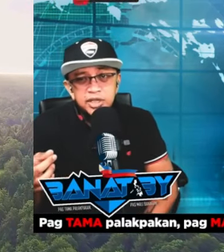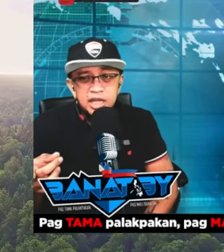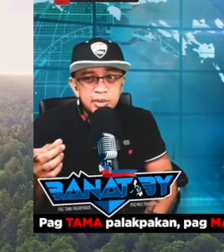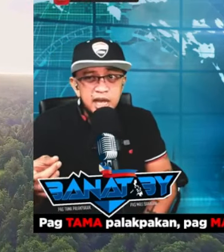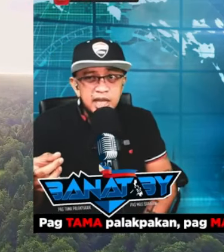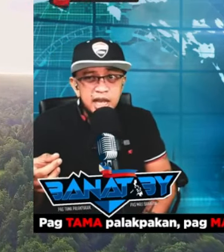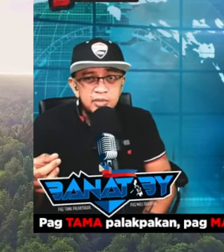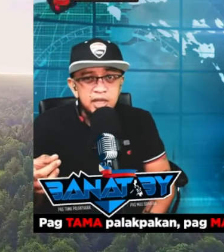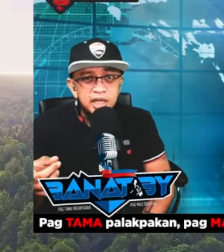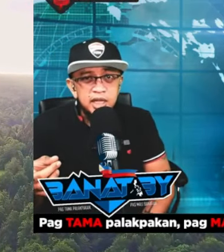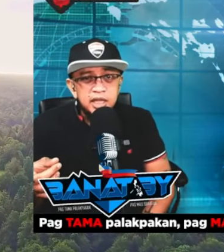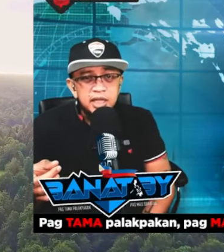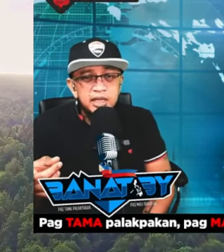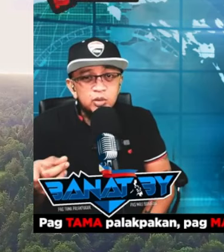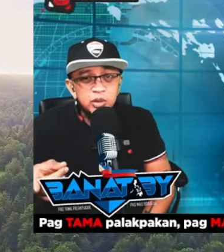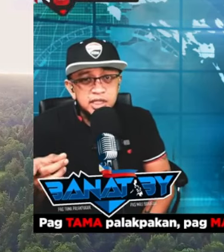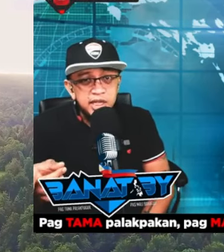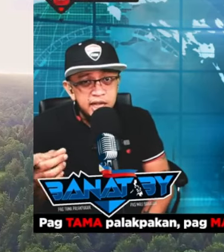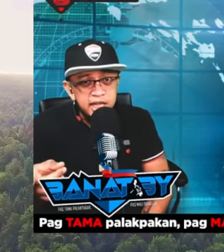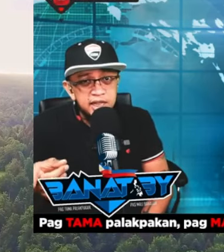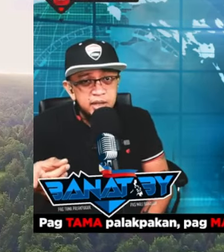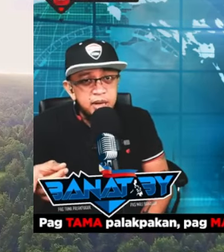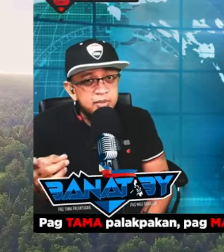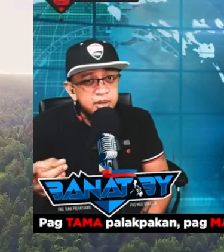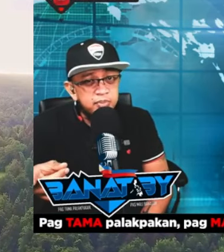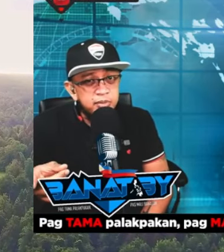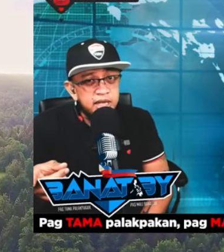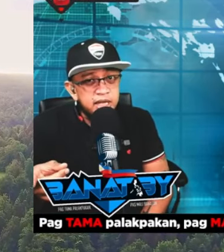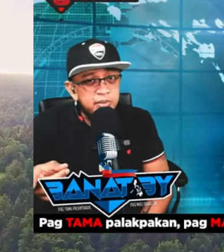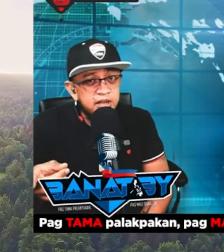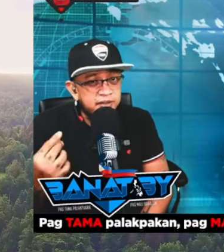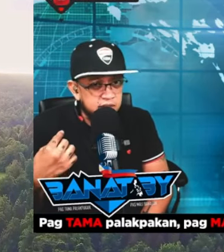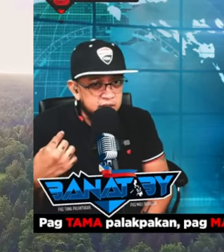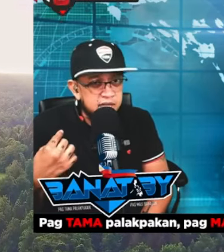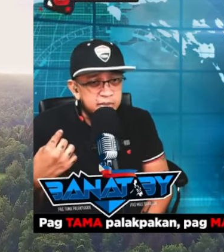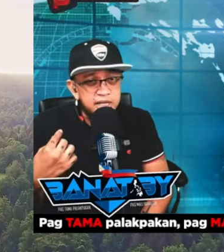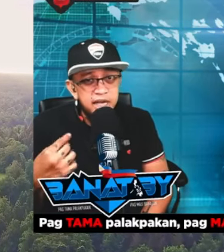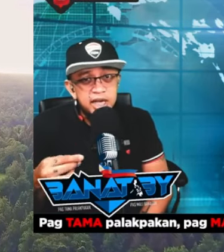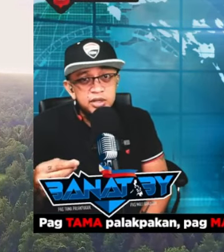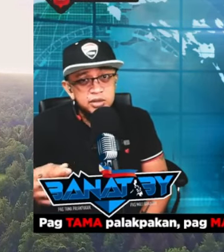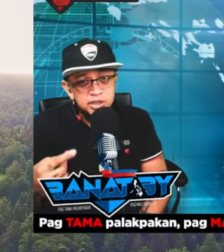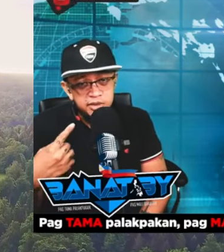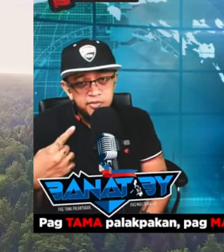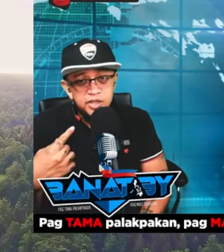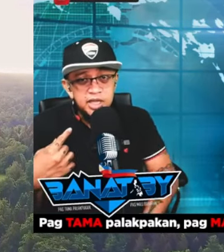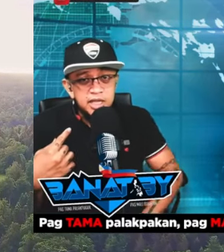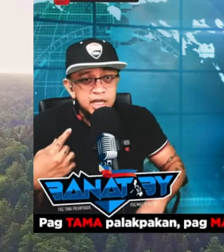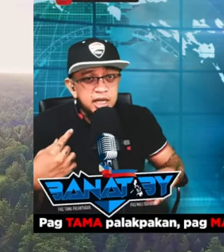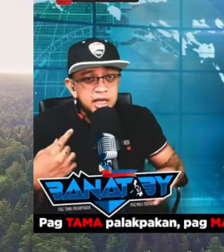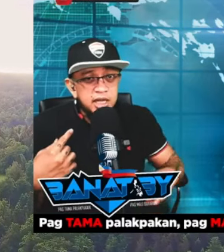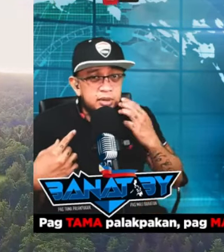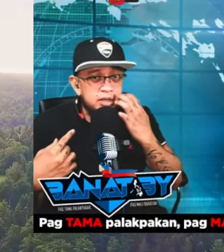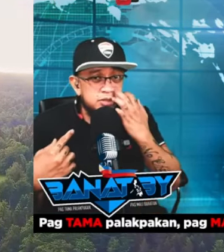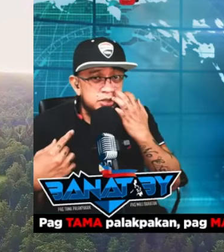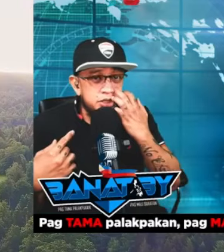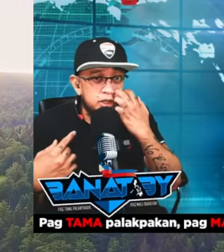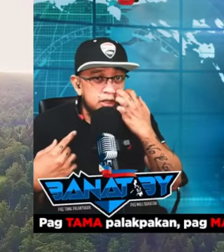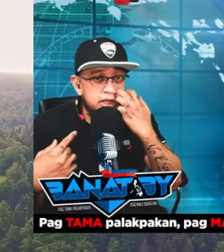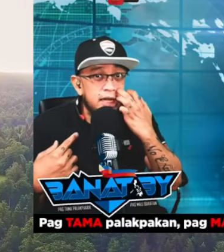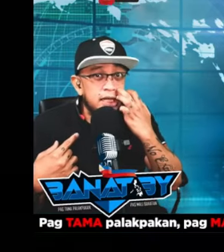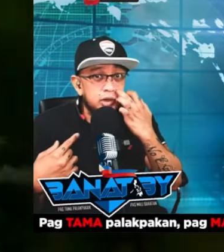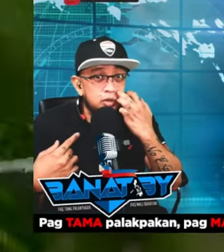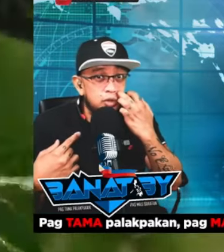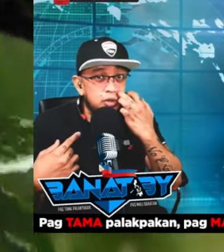siya doon. Sabi nga ni Amy, that was created by my father, sabi niya. Yung si Ferdinand Marcos Sr.